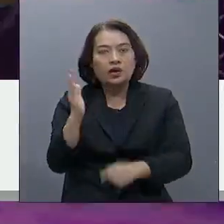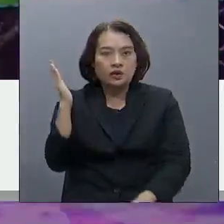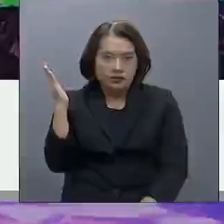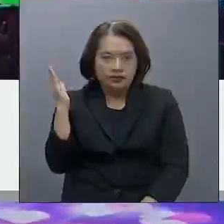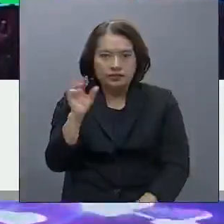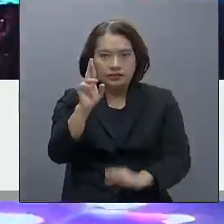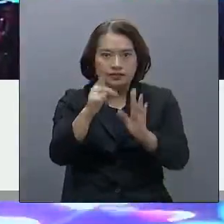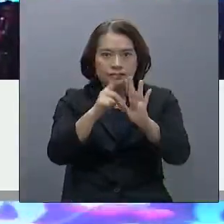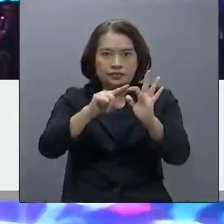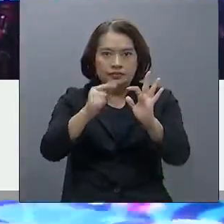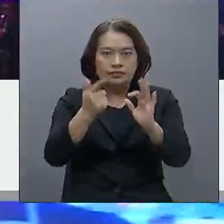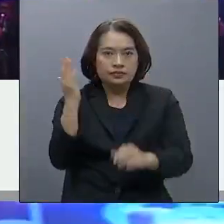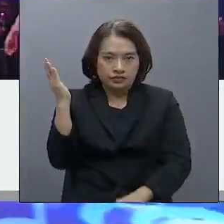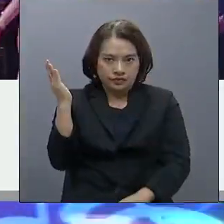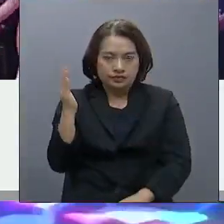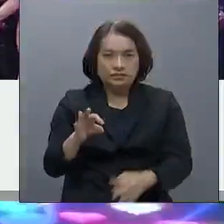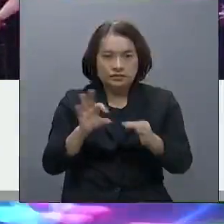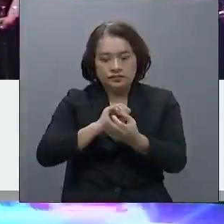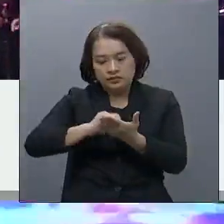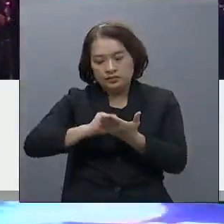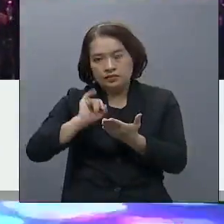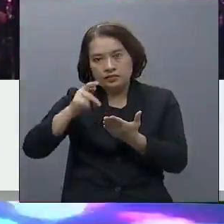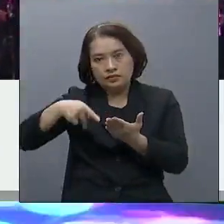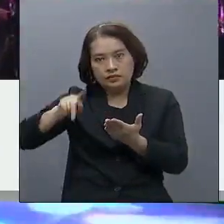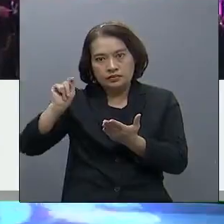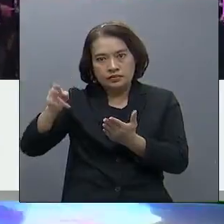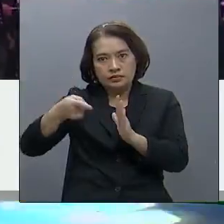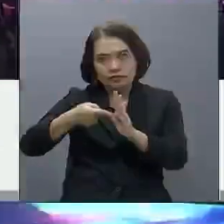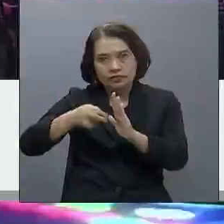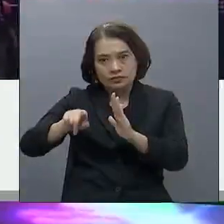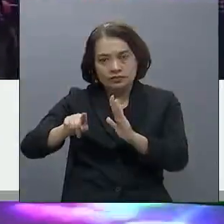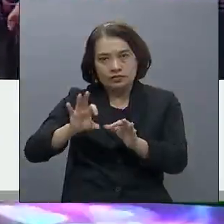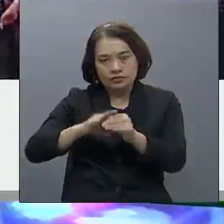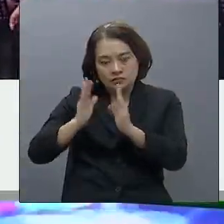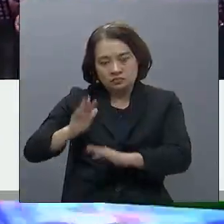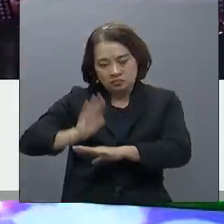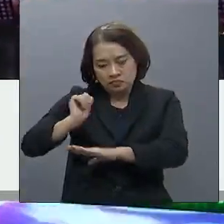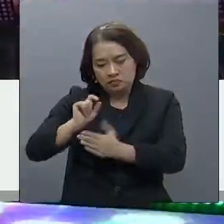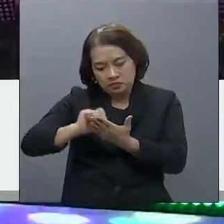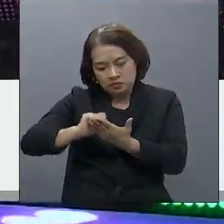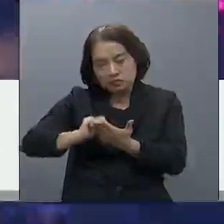จากฝีมืองานแต่งของไพฑูรย์ขันทองหรืออาจารย์ดากี้นักแต่งเพลง